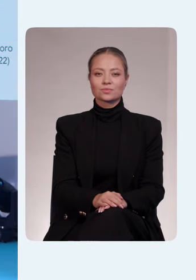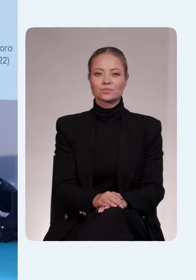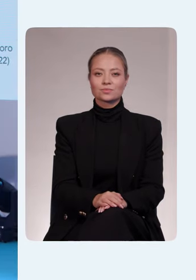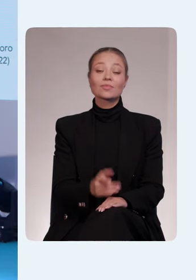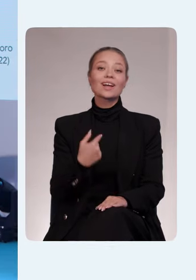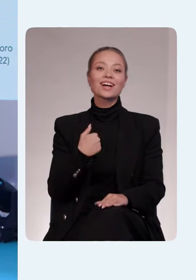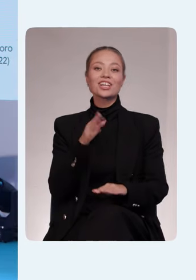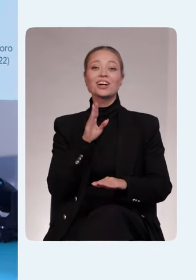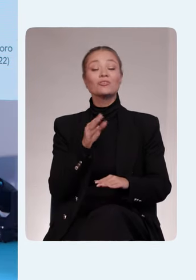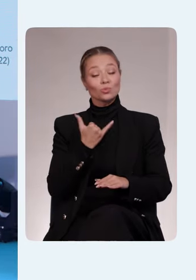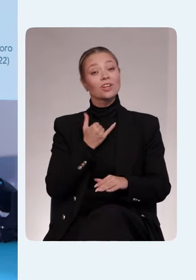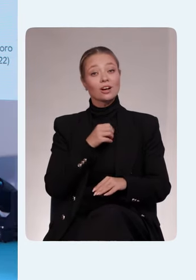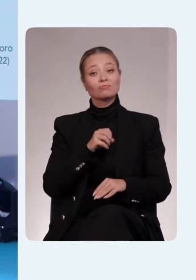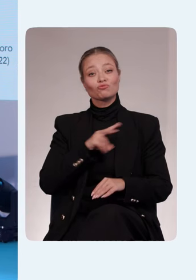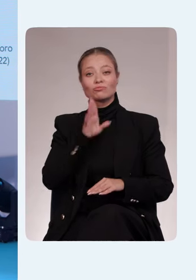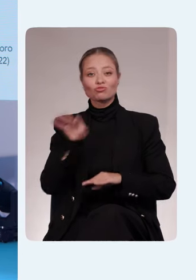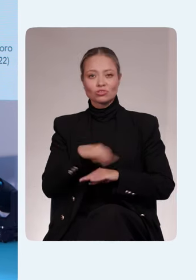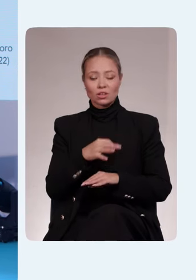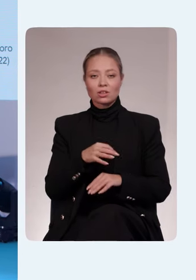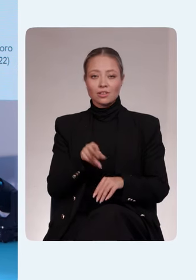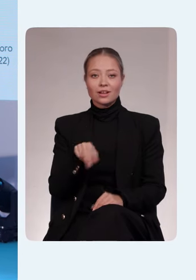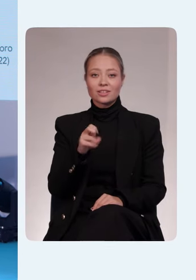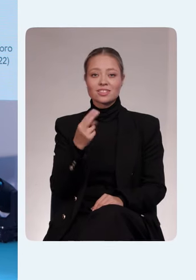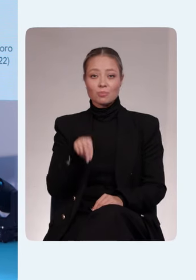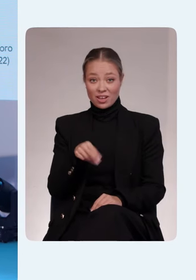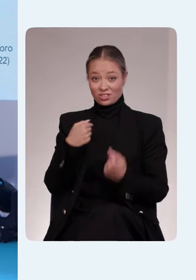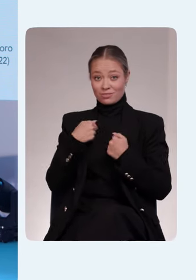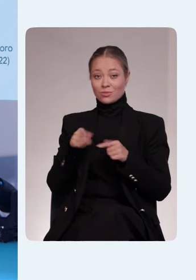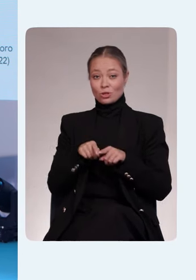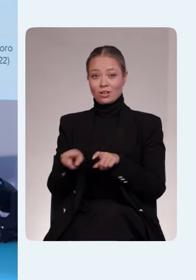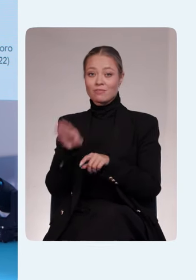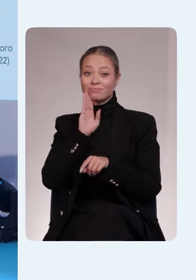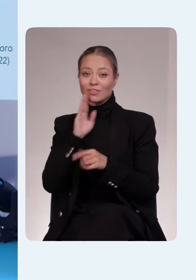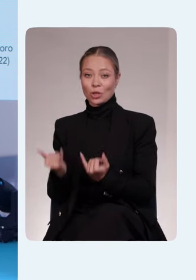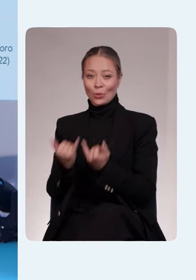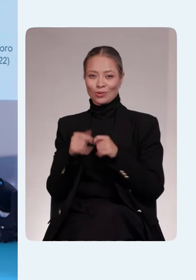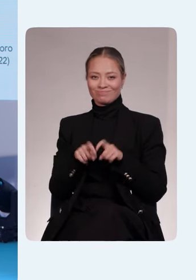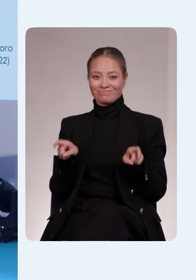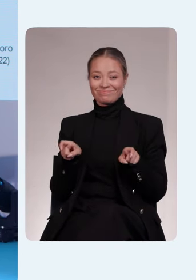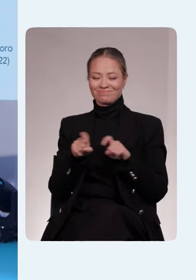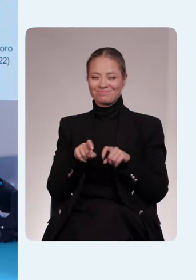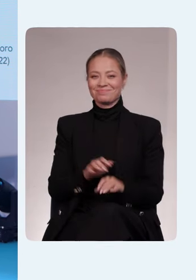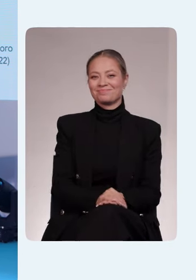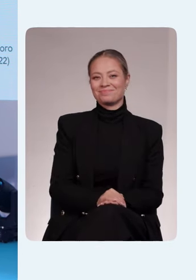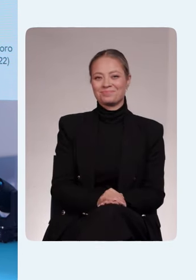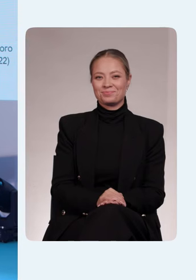Я женат. ДЦПшникам тоже дают. Все нормально. Да.